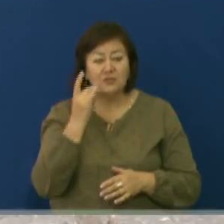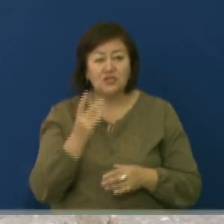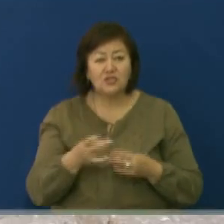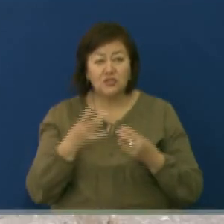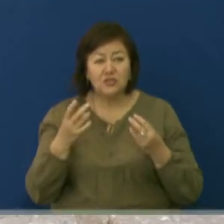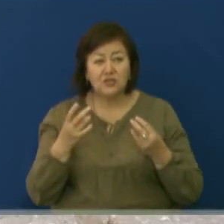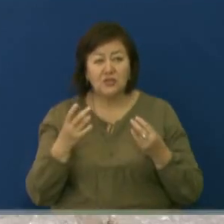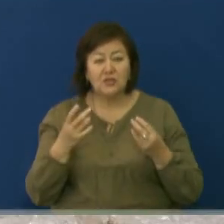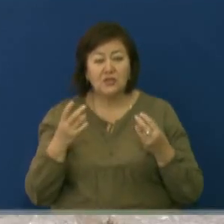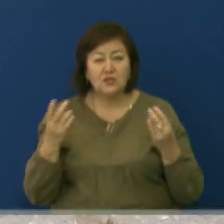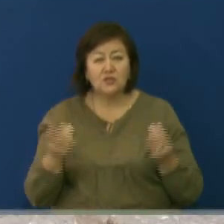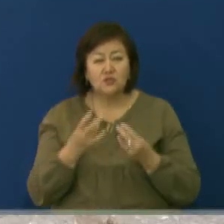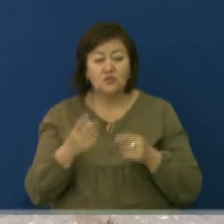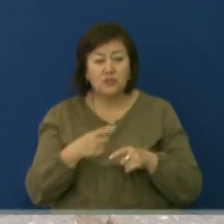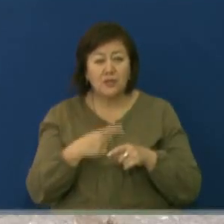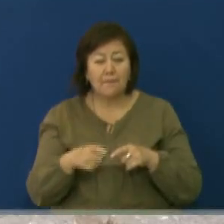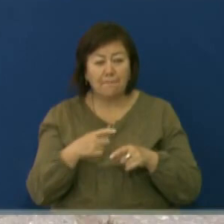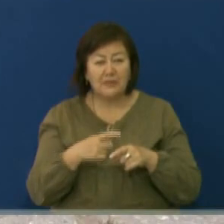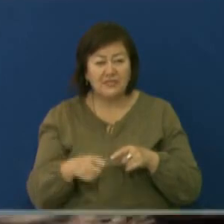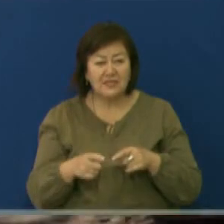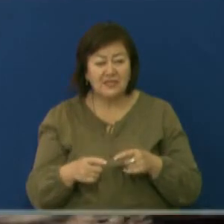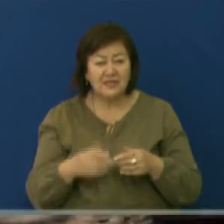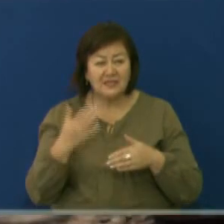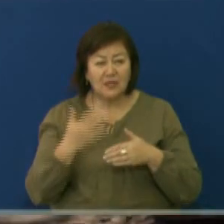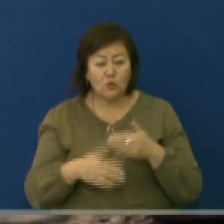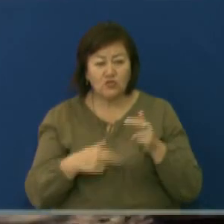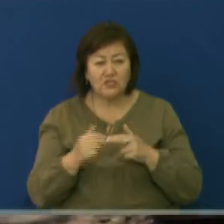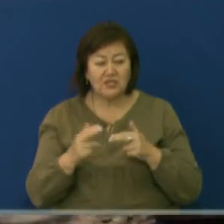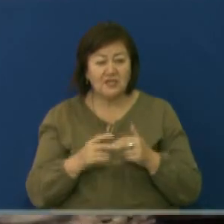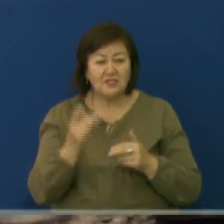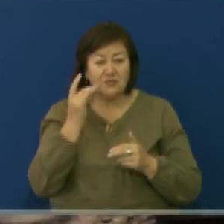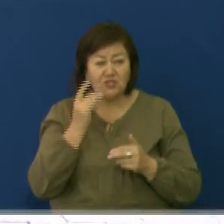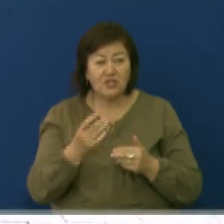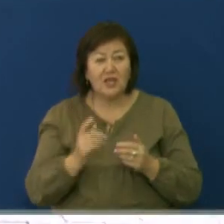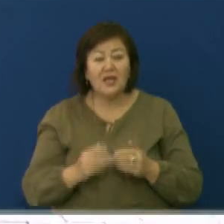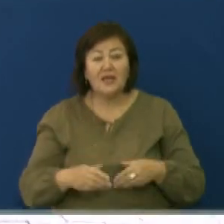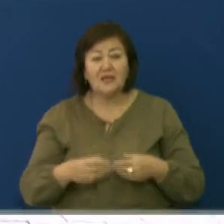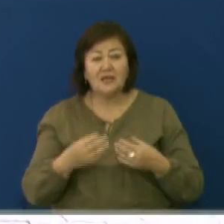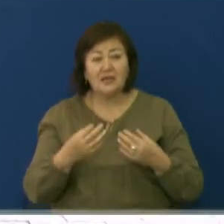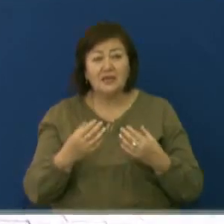аяқталып, қысқа мерзімде қолданысқа берілетінін айтты. Рүстем Қайратұлы, Әділжан Бейсенғазинов, Семей телеарнасы.